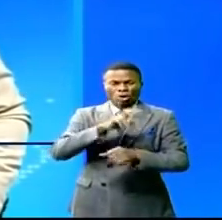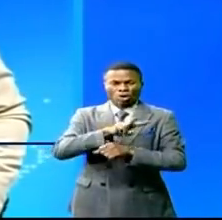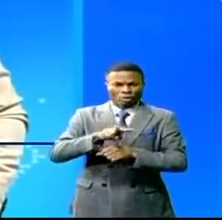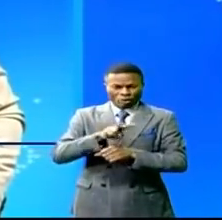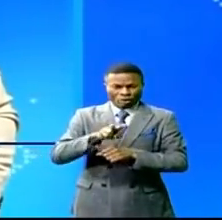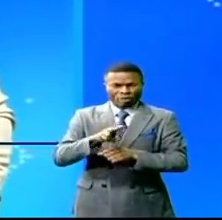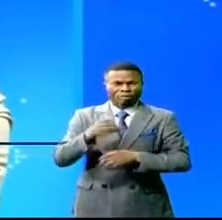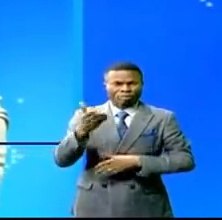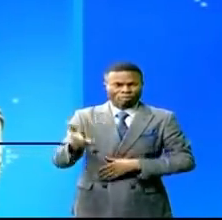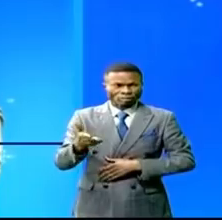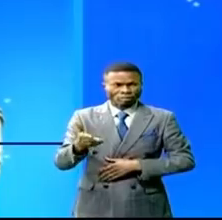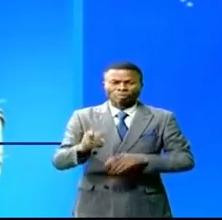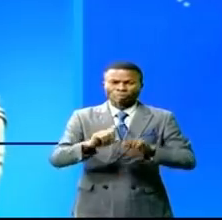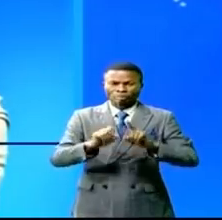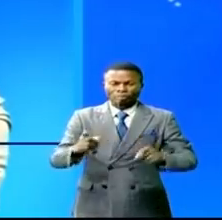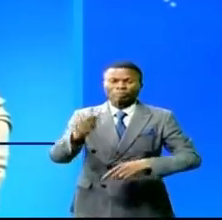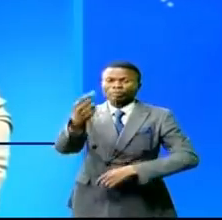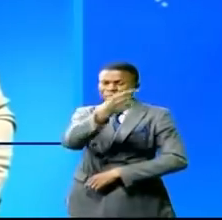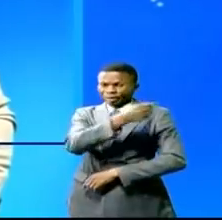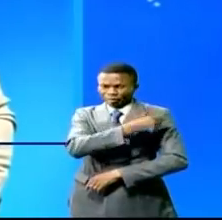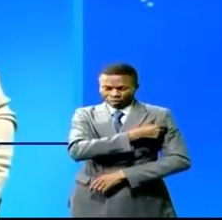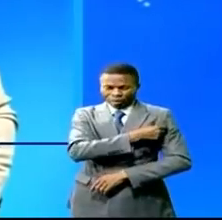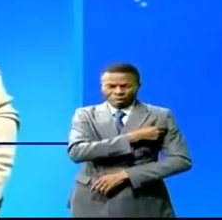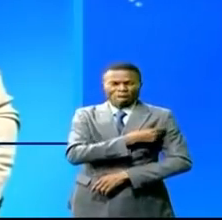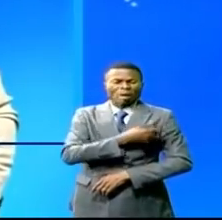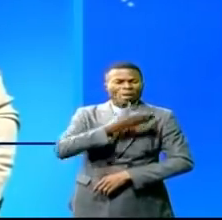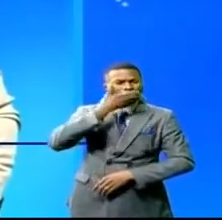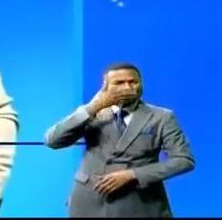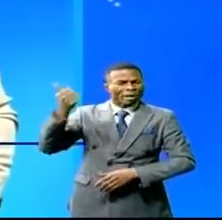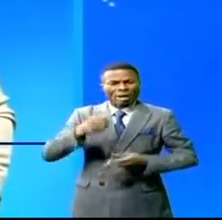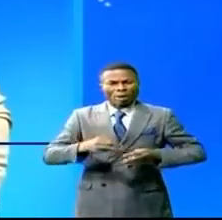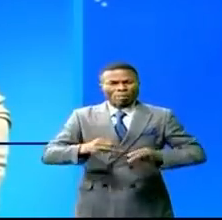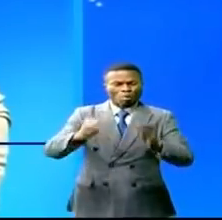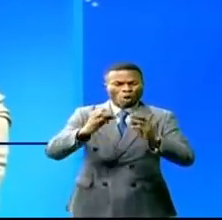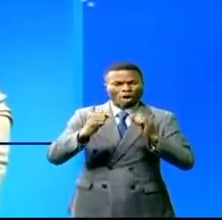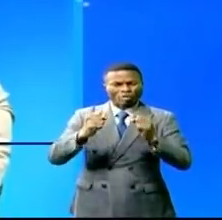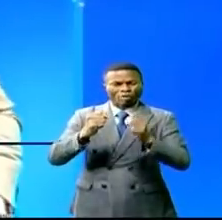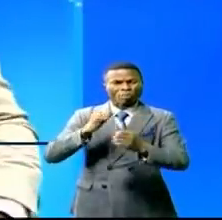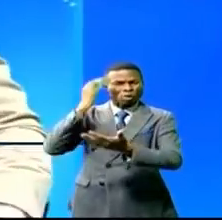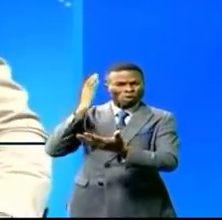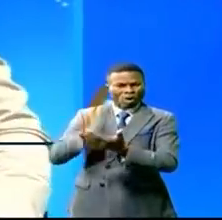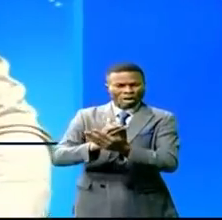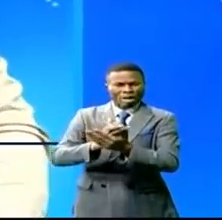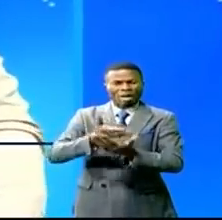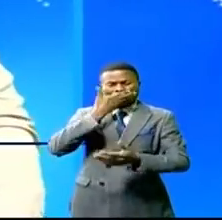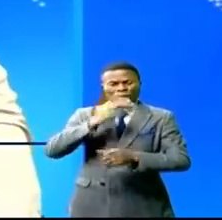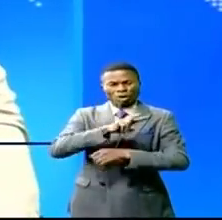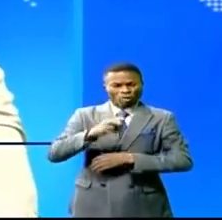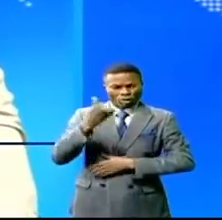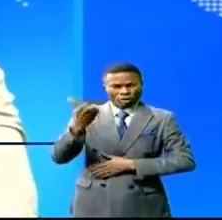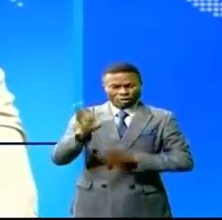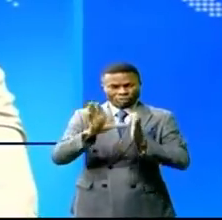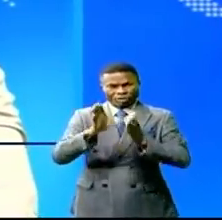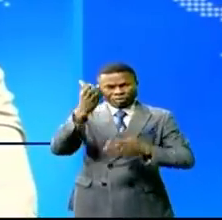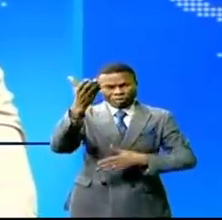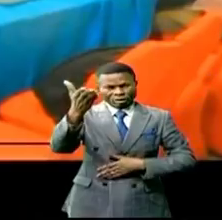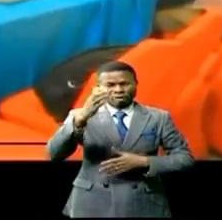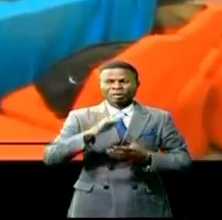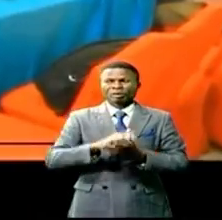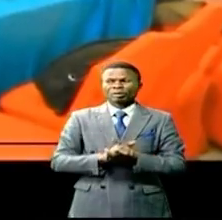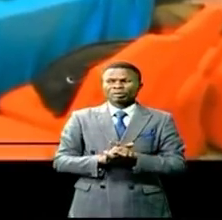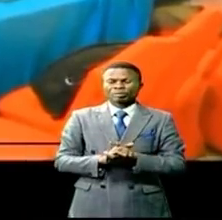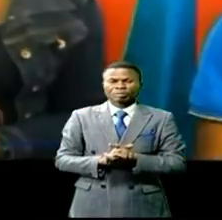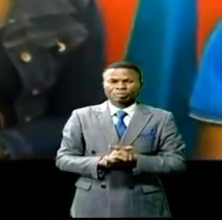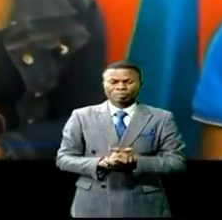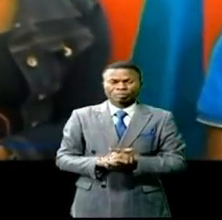dix neuf cars la vaccination reste l'un de moyens efficaces pour lutter contre cette pandémie regardez si deux